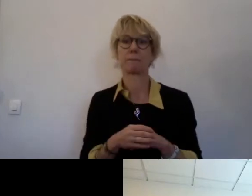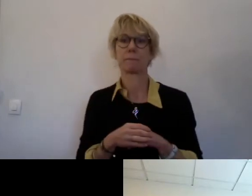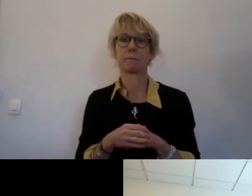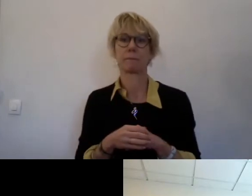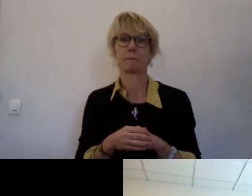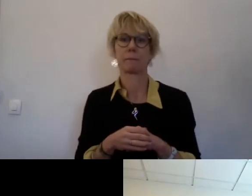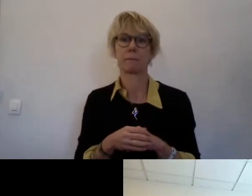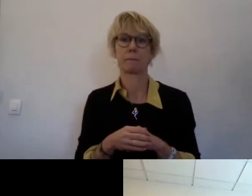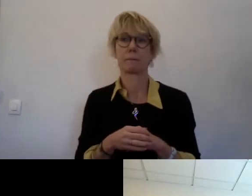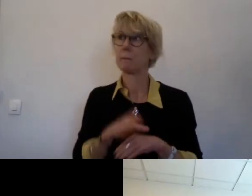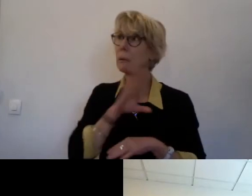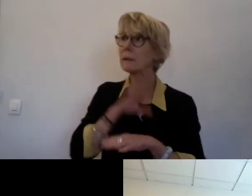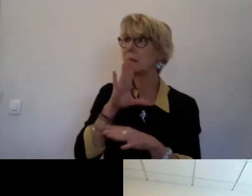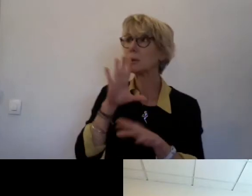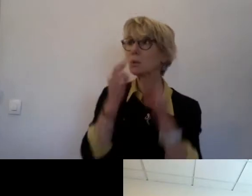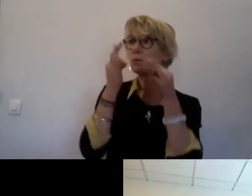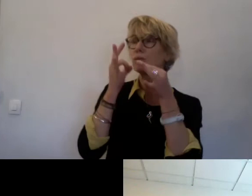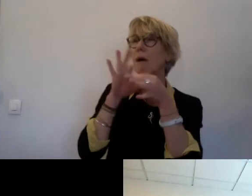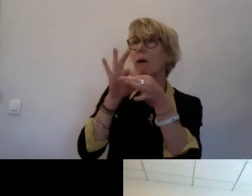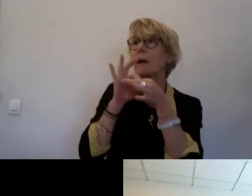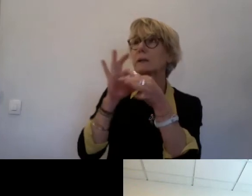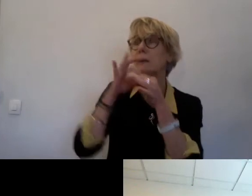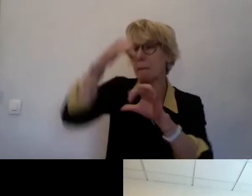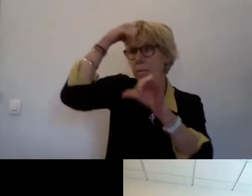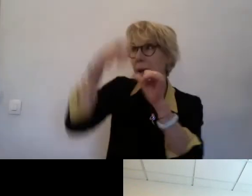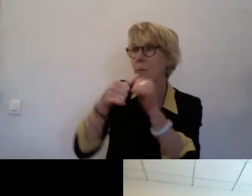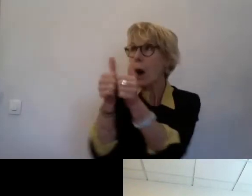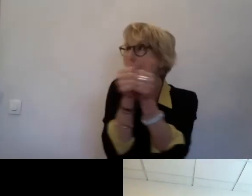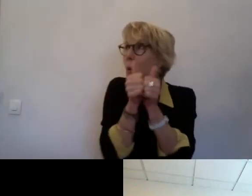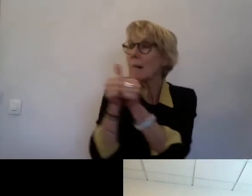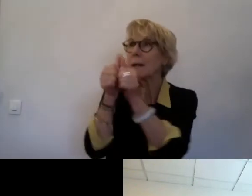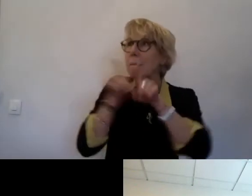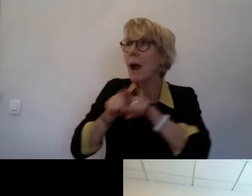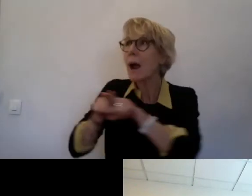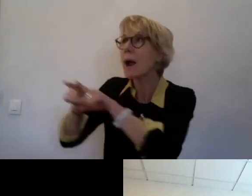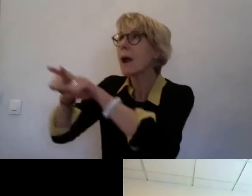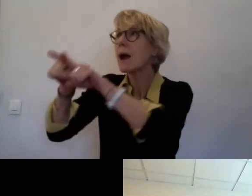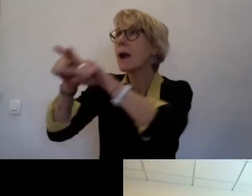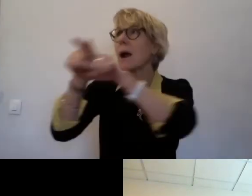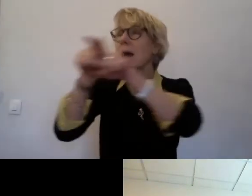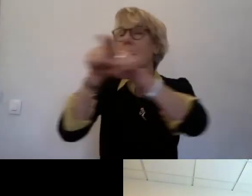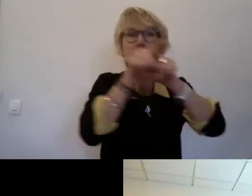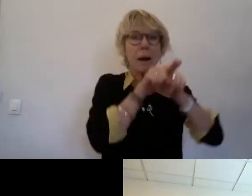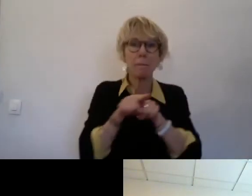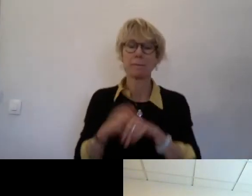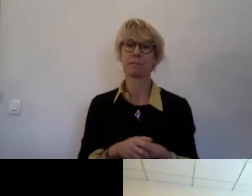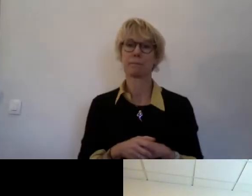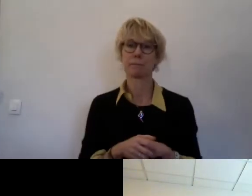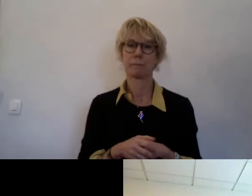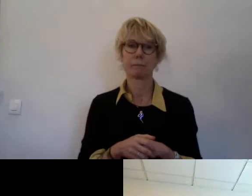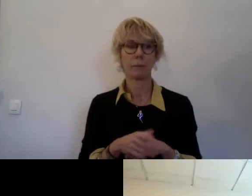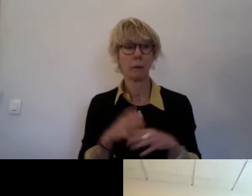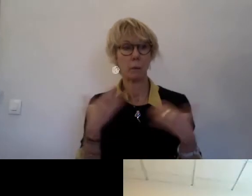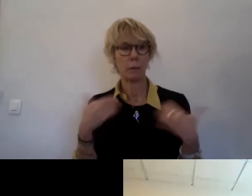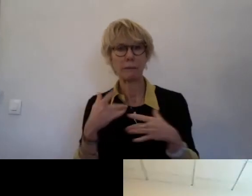aussi nos attaches avec la mémoire collective. Alors, c'était tellement impérieux qu'en fait, on a lancé un appel au niveau